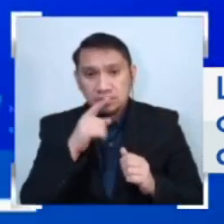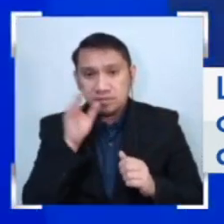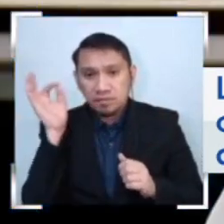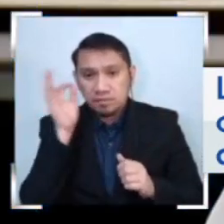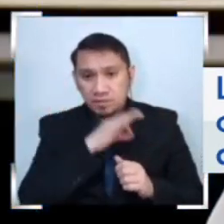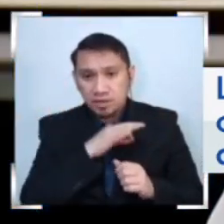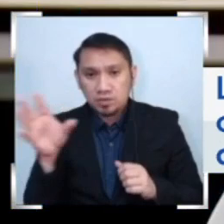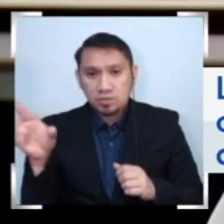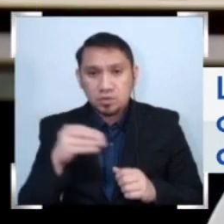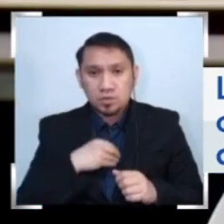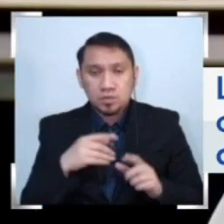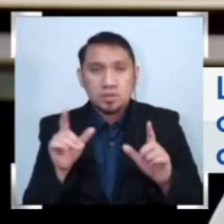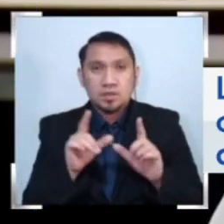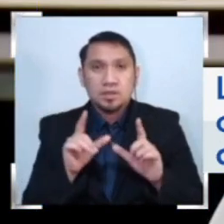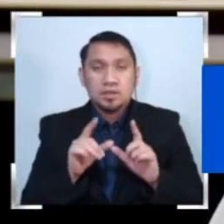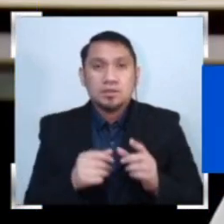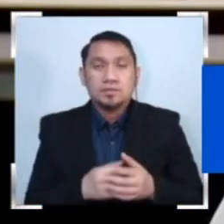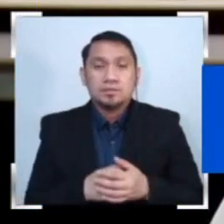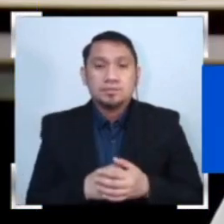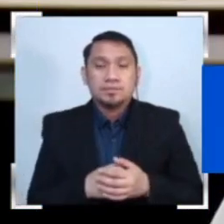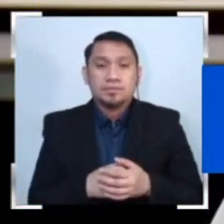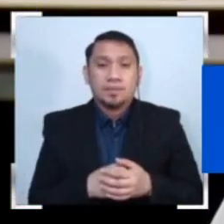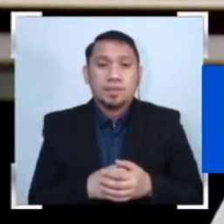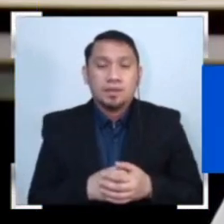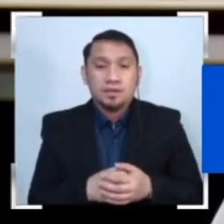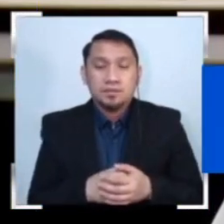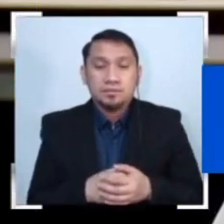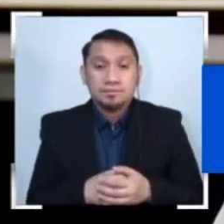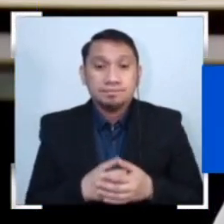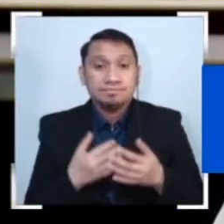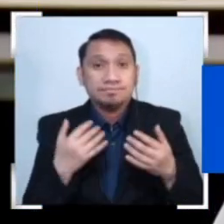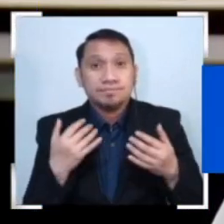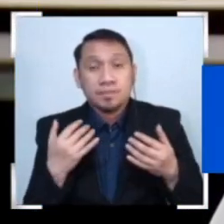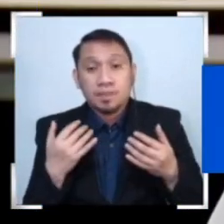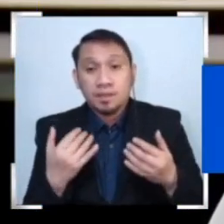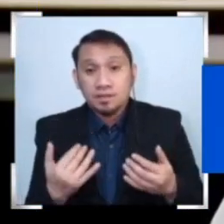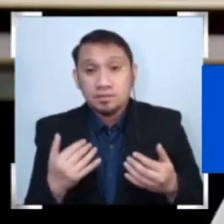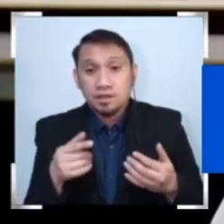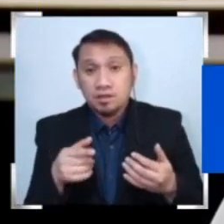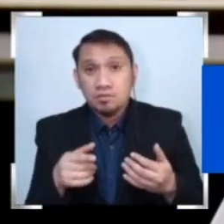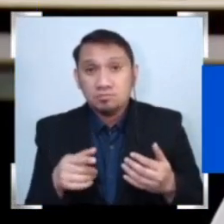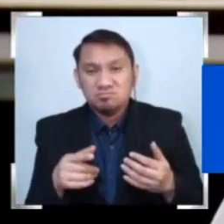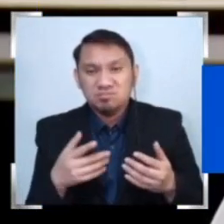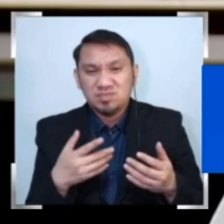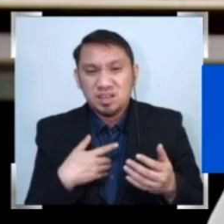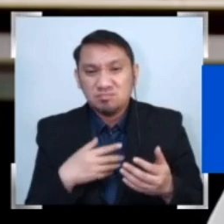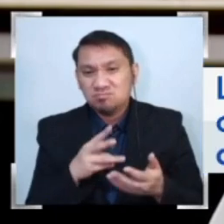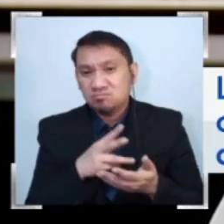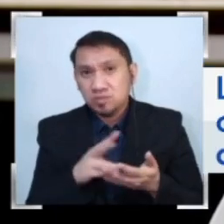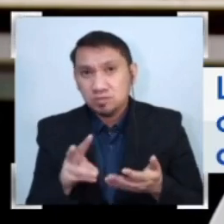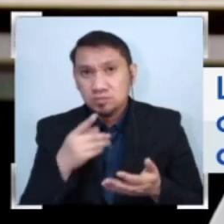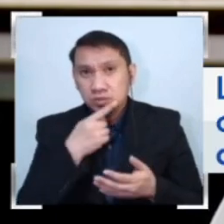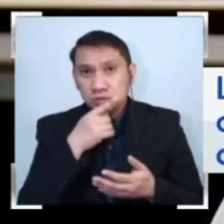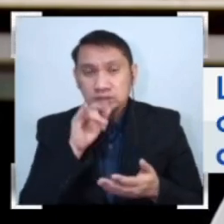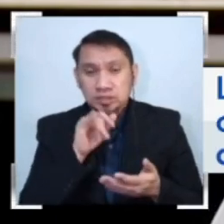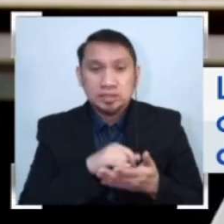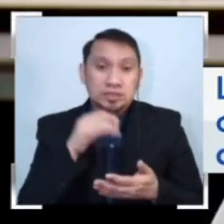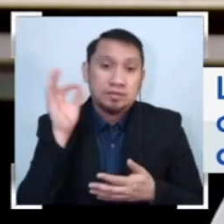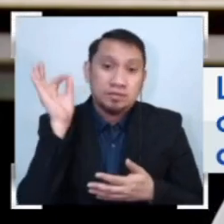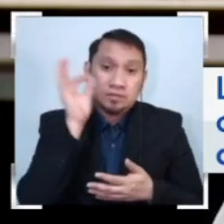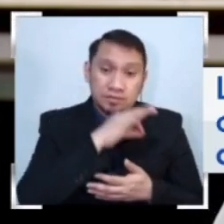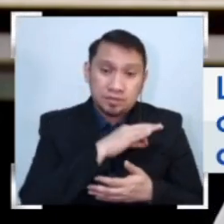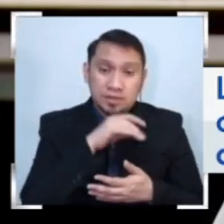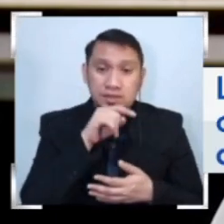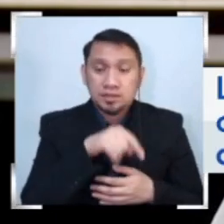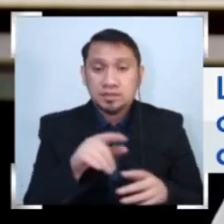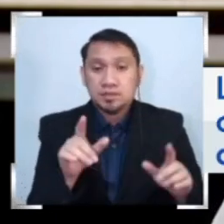ninyo. Nanghihinayang lang ako doon sa mga taong nagpapatronize noon. Kasi fake yon at a fake license cannot protect